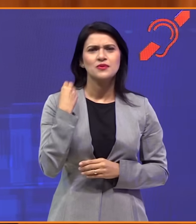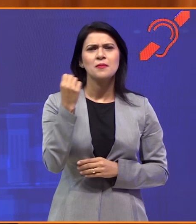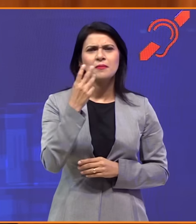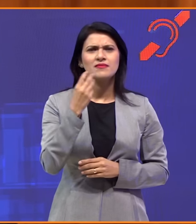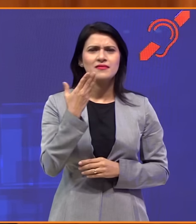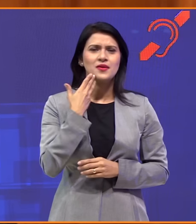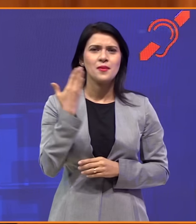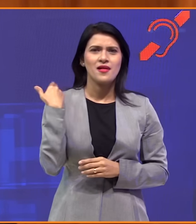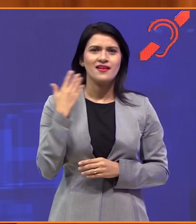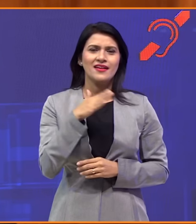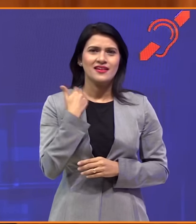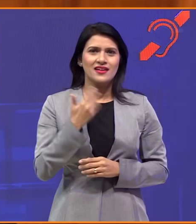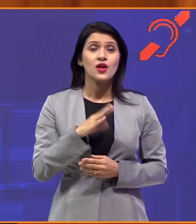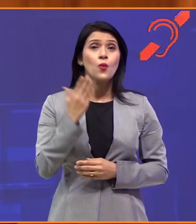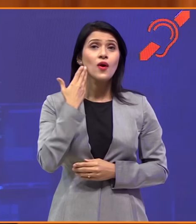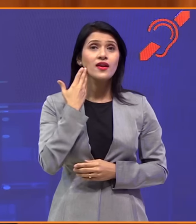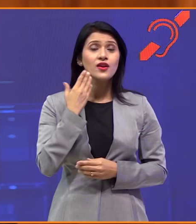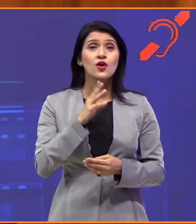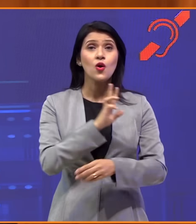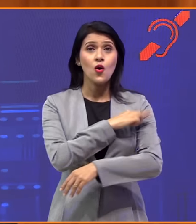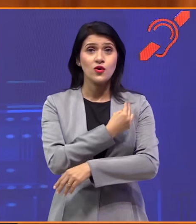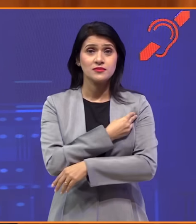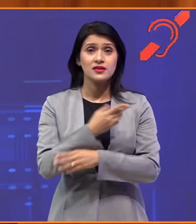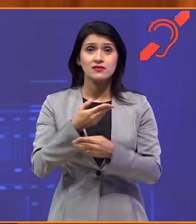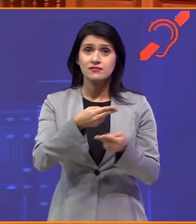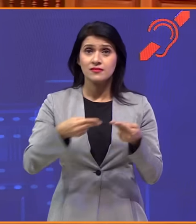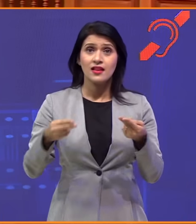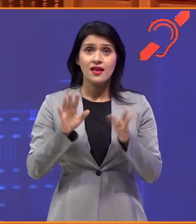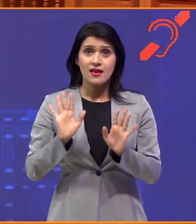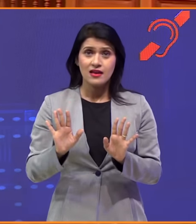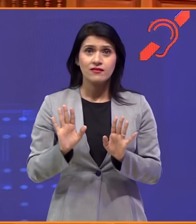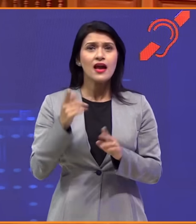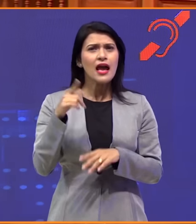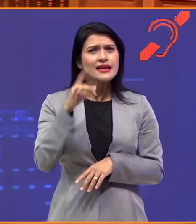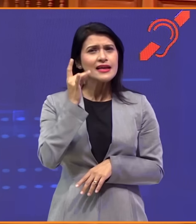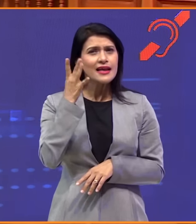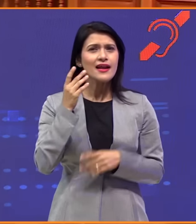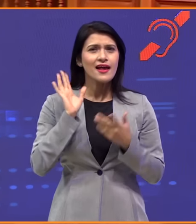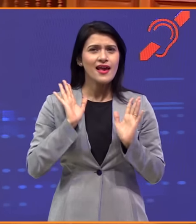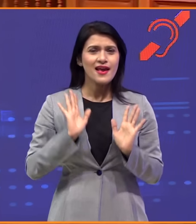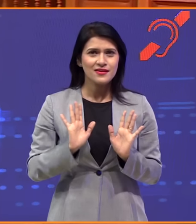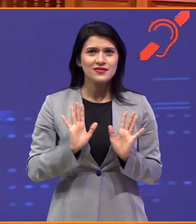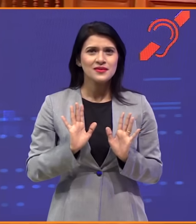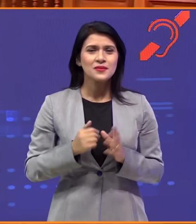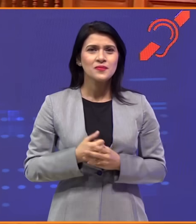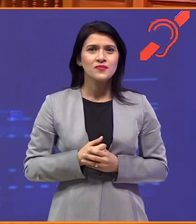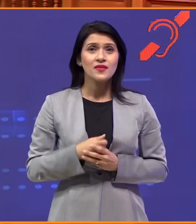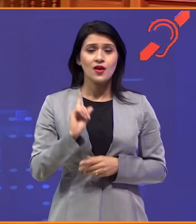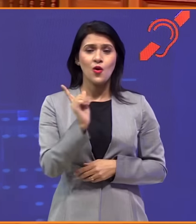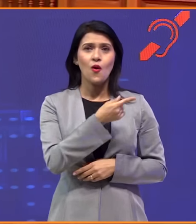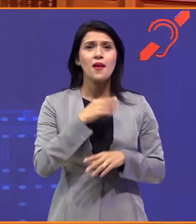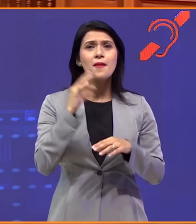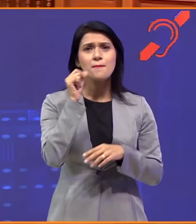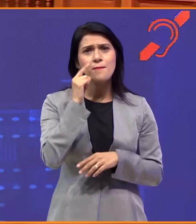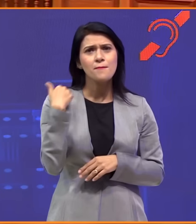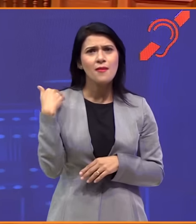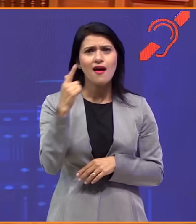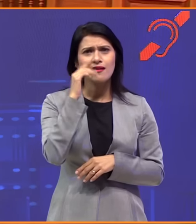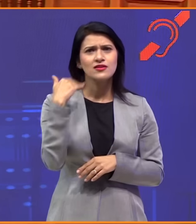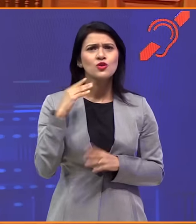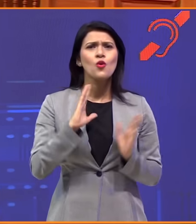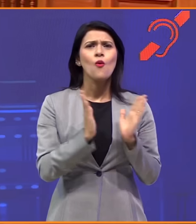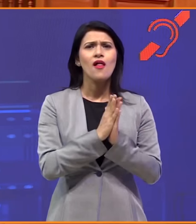हुआ जब वह हॉस्पिटल में थी तो अगर वह किसी बात पर गुस्सा करती थी तो छह भाई बहन में से किसी की औकात